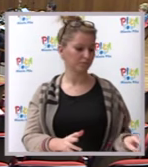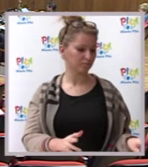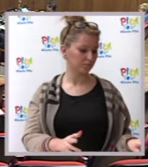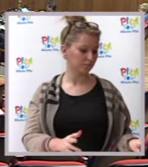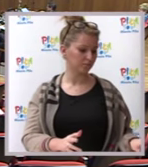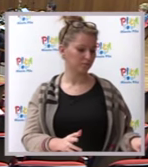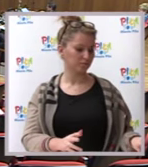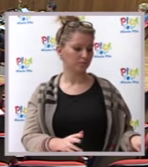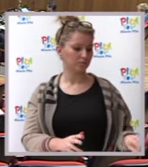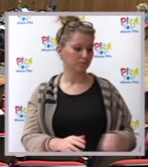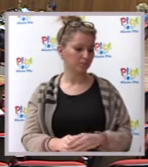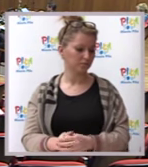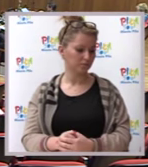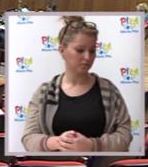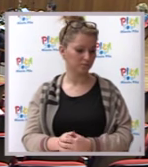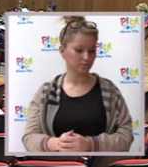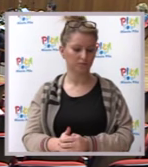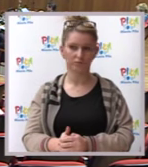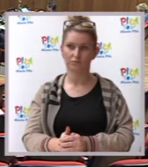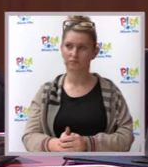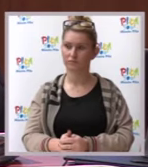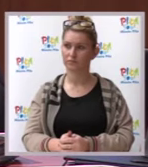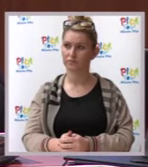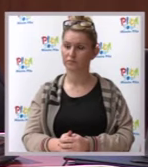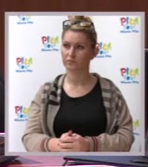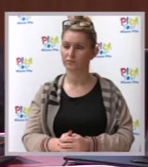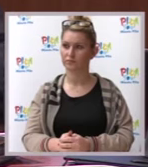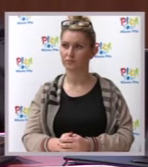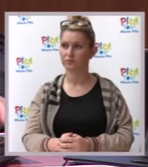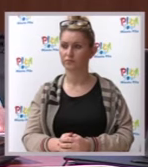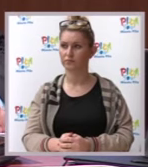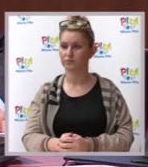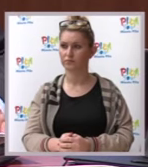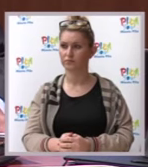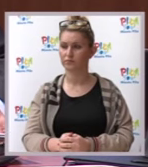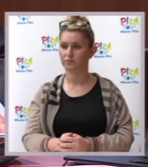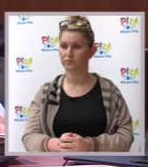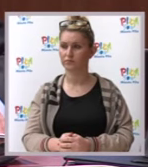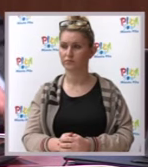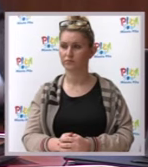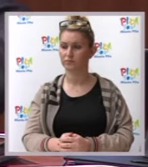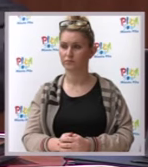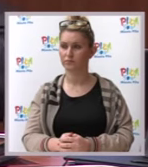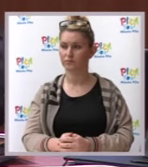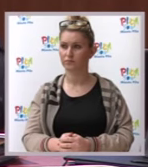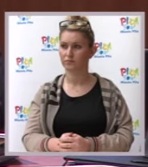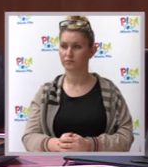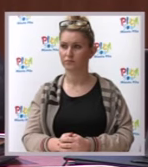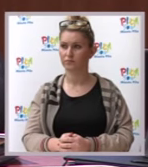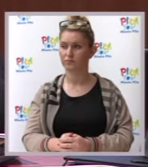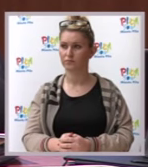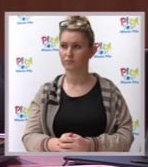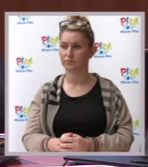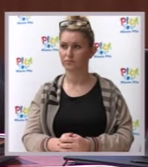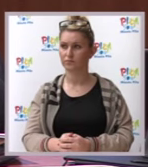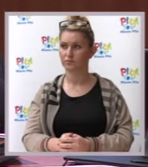Panie Przewodniczący, Wysoka Rado. Projekt tej uchwały na pewno nie cieszy jakichkolwiek właścicieli